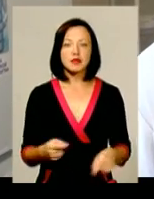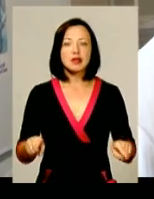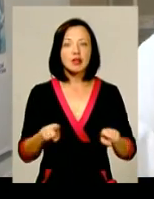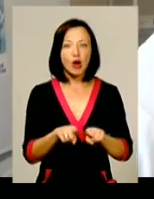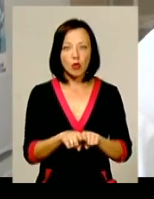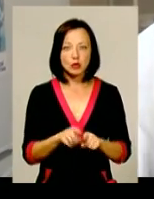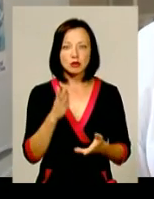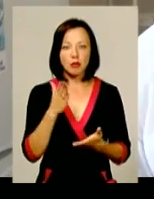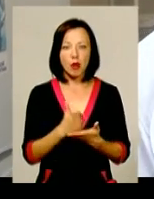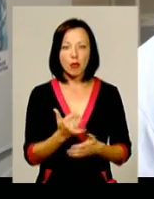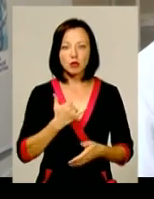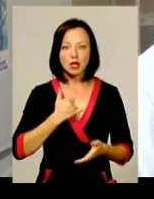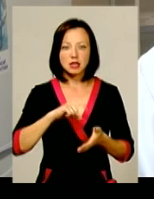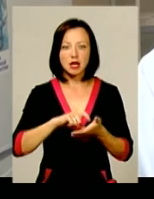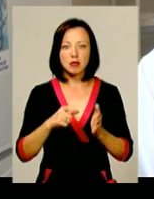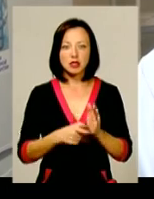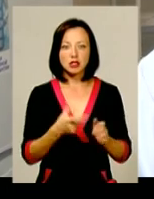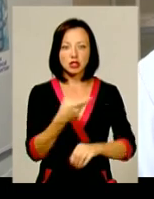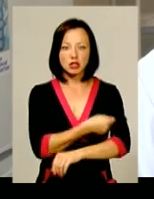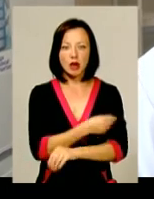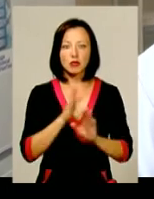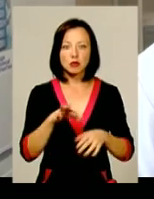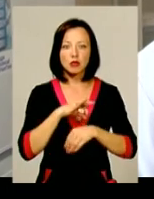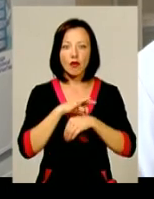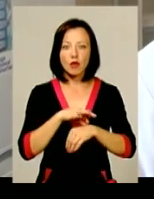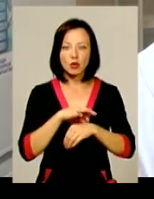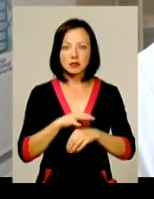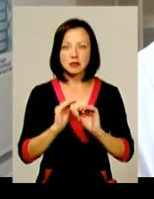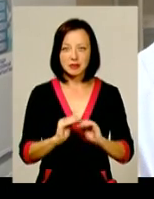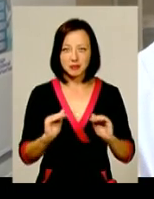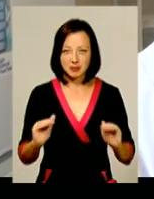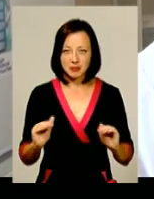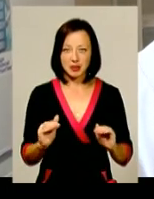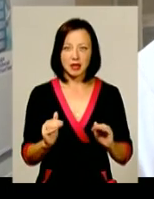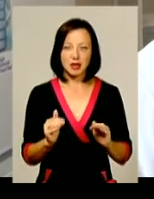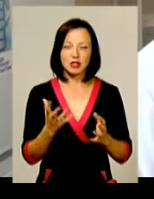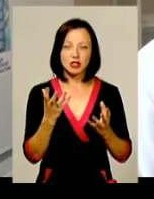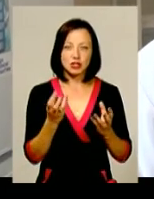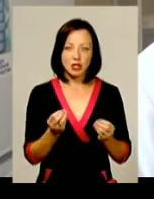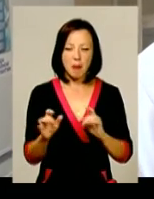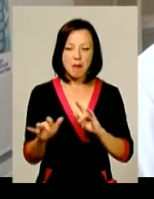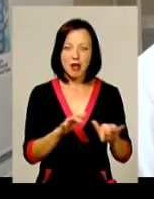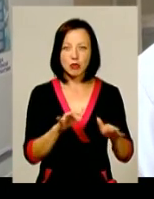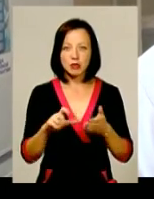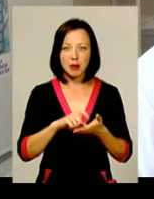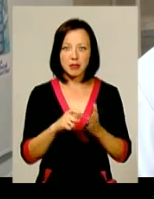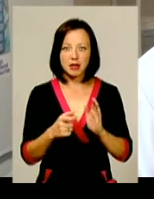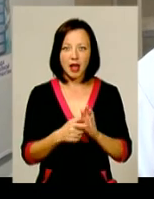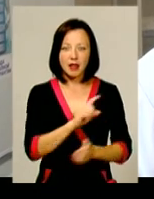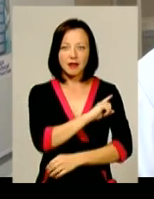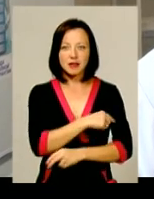ми кабінет щеплень, де будемо проводити вакцинацію дітей, маніпуляційний кабінет,